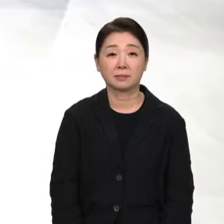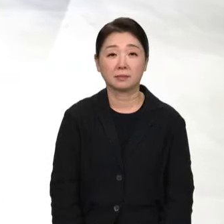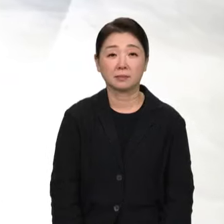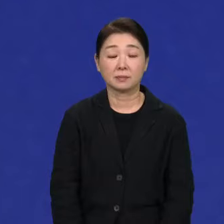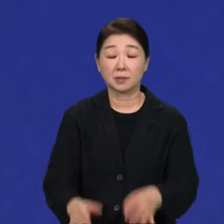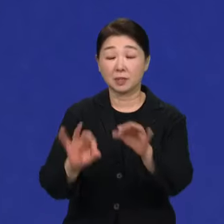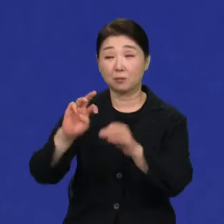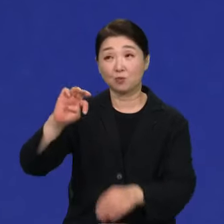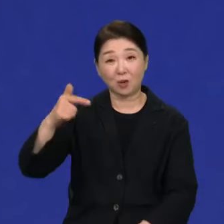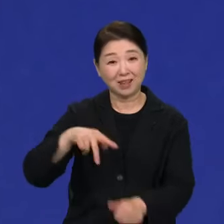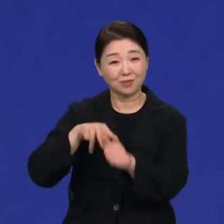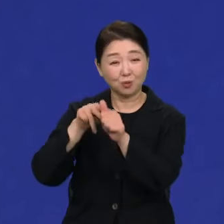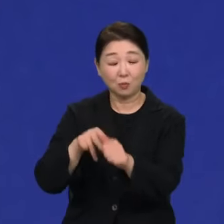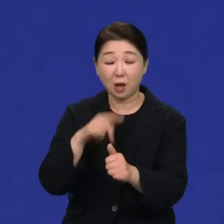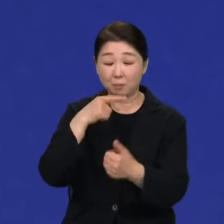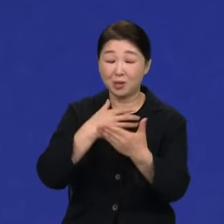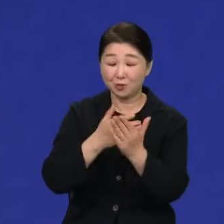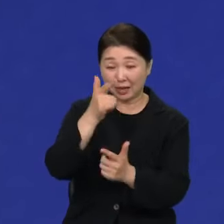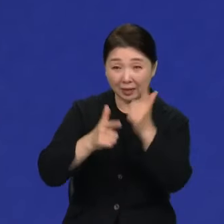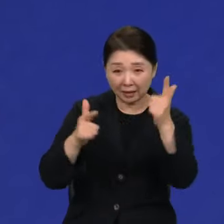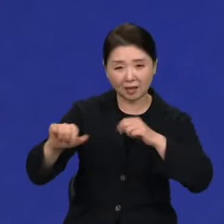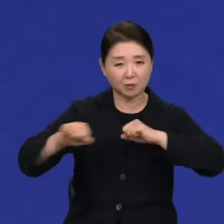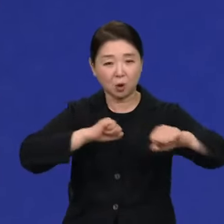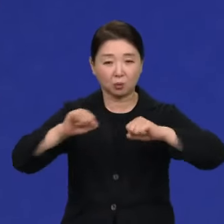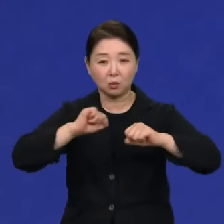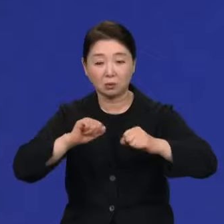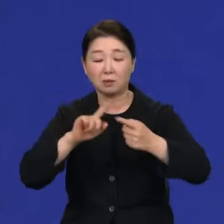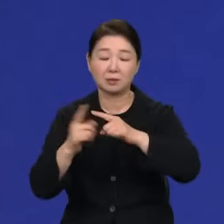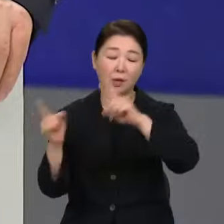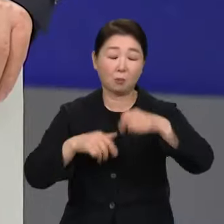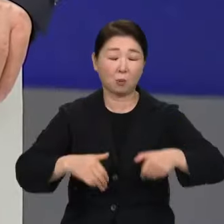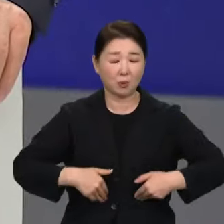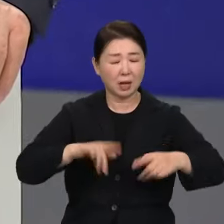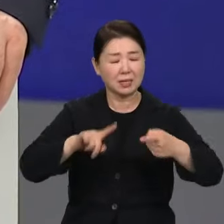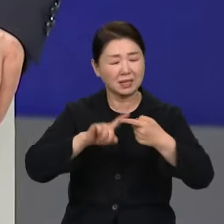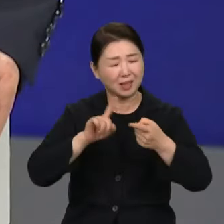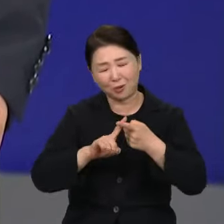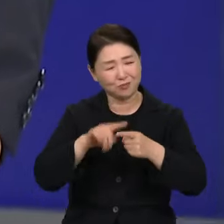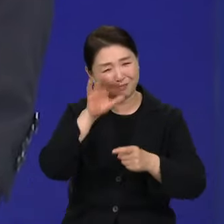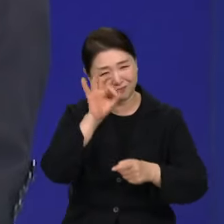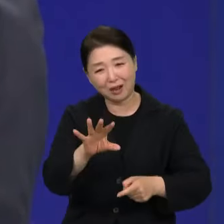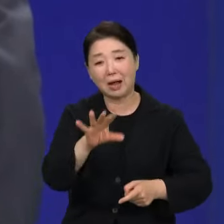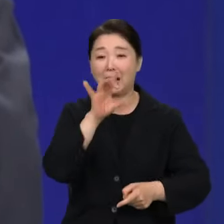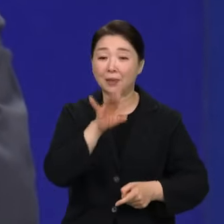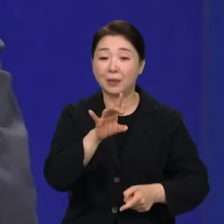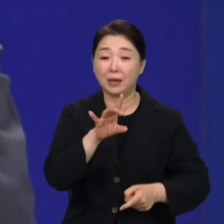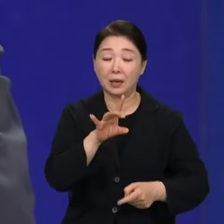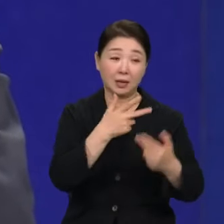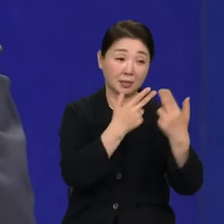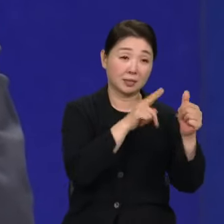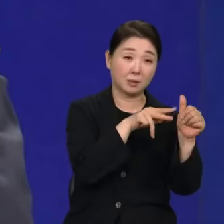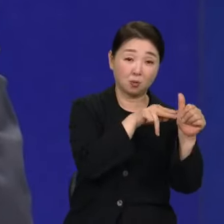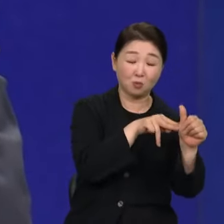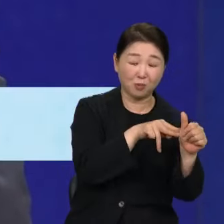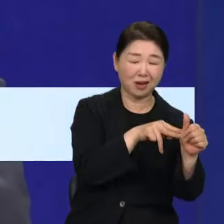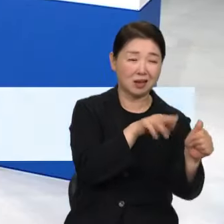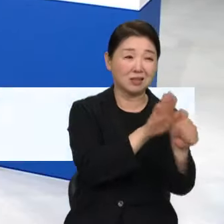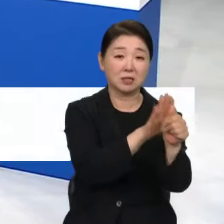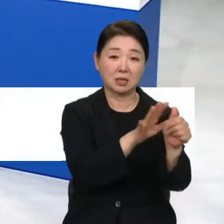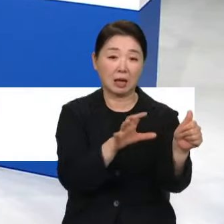김두관 후보는 민주당의 다양성과 역동성을 살려야 한다며 이대로는 안 된다고 주장했습니다. 특히 이재명 후보의 강성